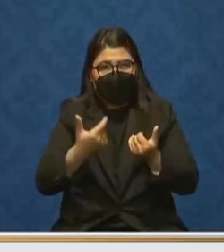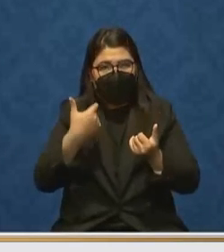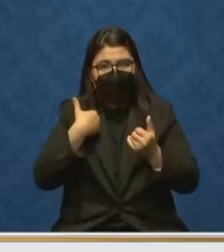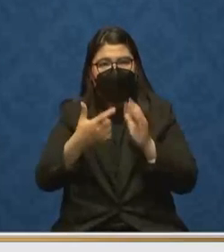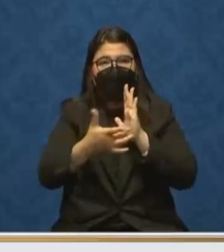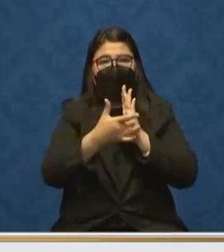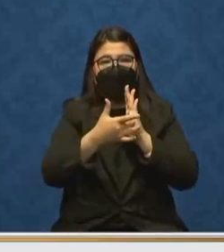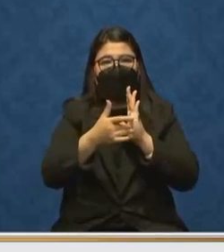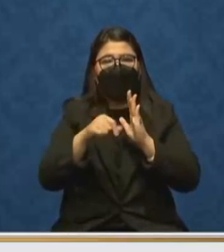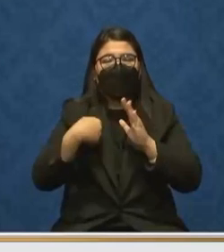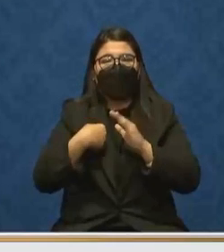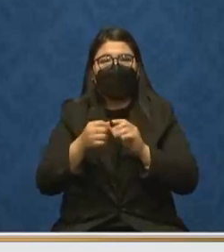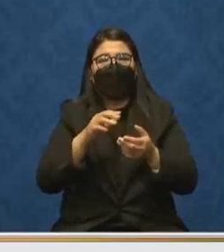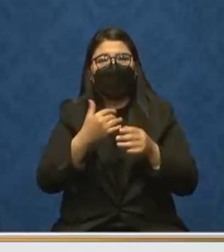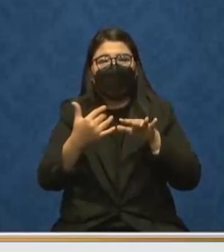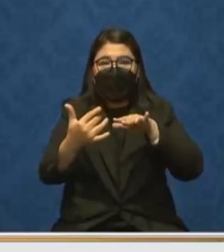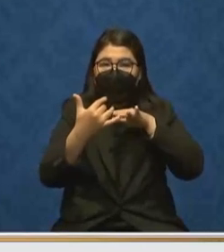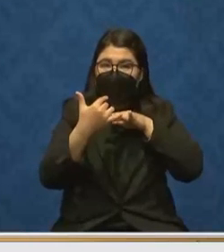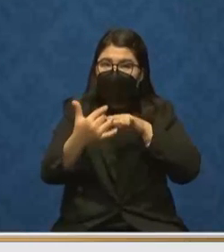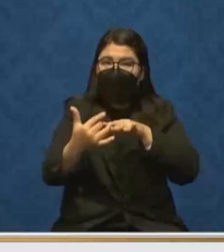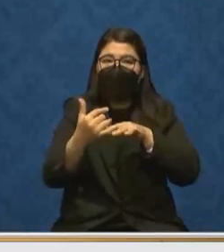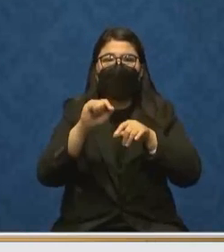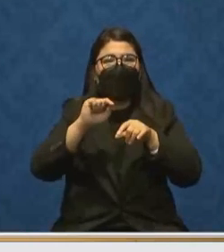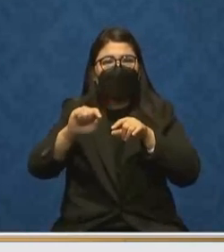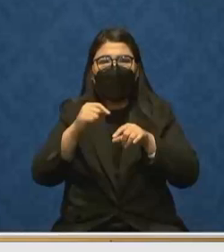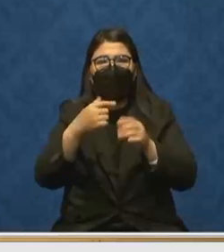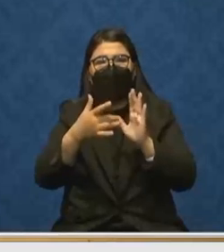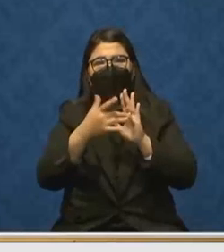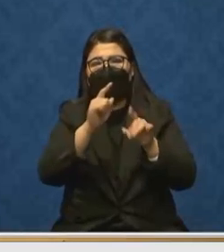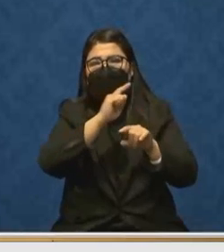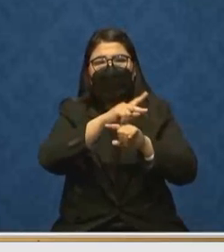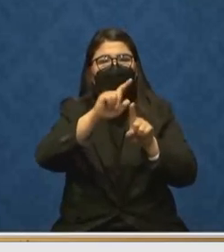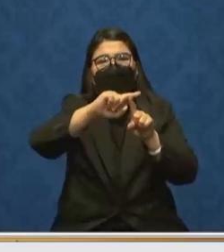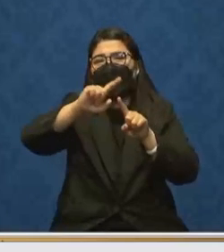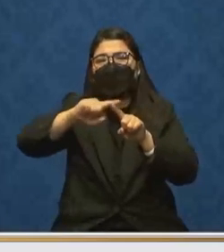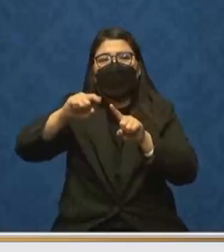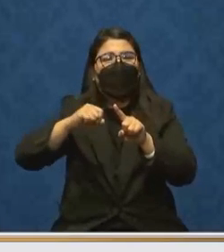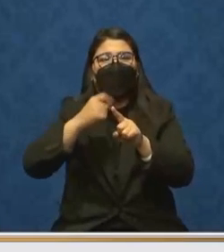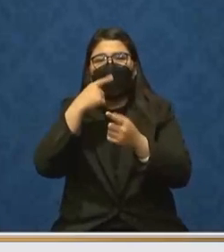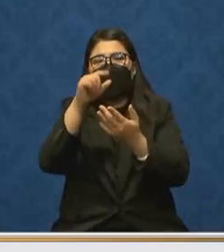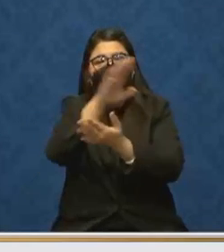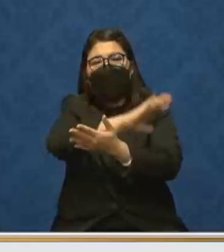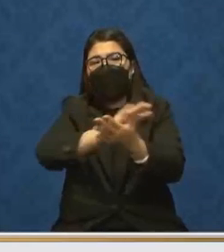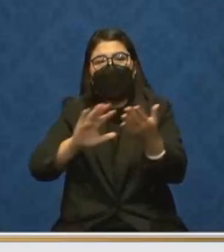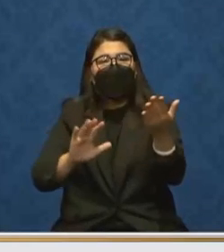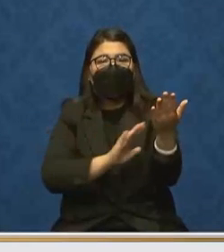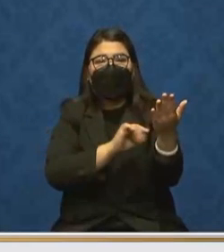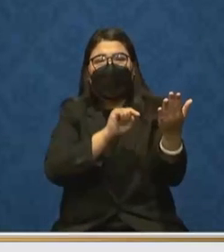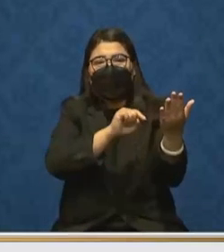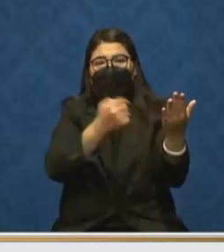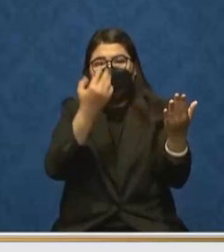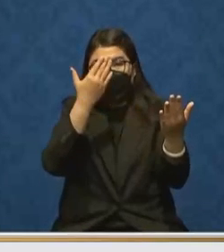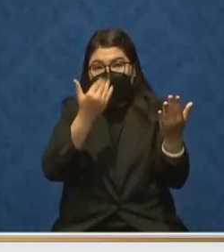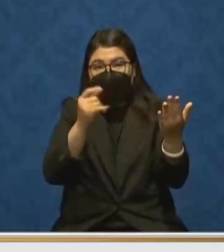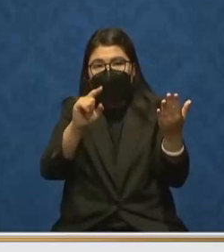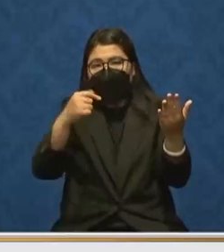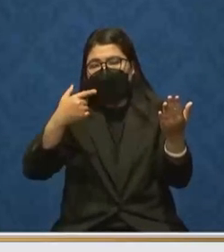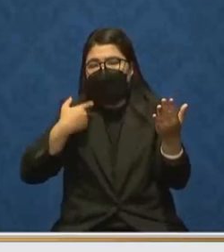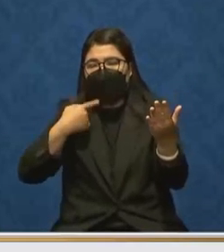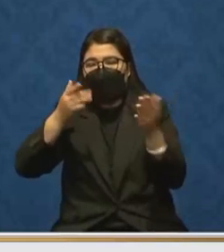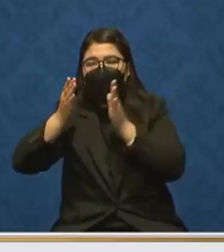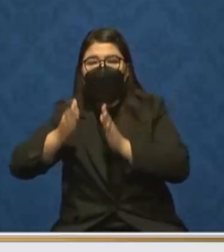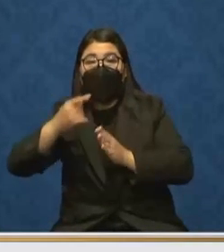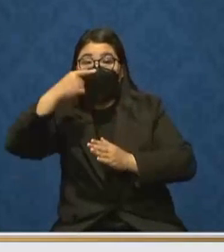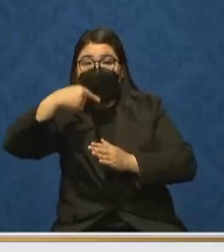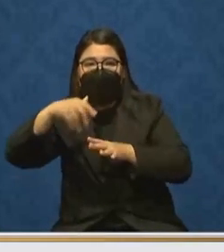ครงข่ายสื่อสารหลักและบรอดแบนด์ความเร็วสูงให้ครอบคลุมทั่วประเทศเพื่อให้ประชาชนเข้าถึงข้อมูลและบริการ